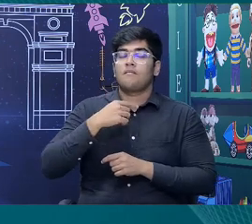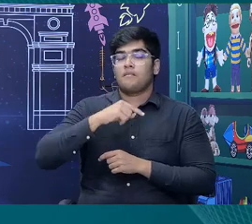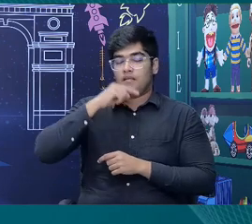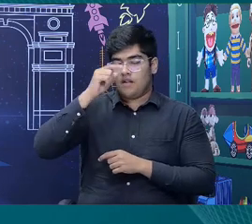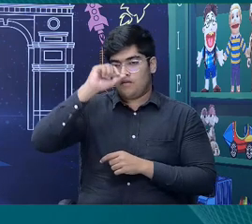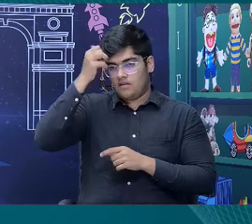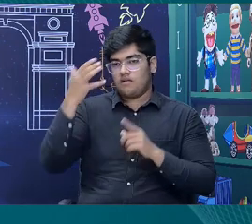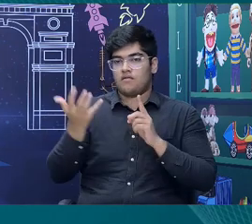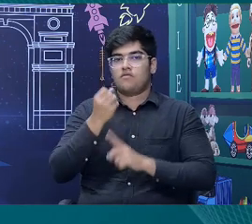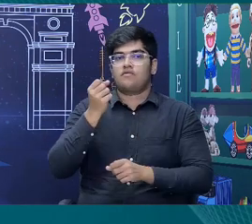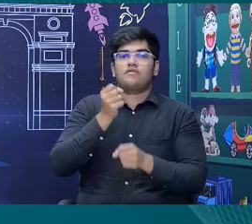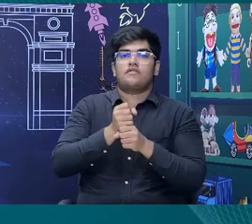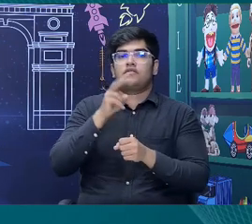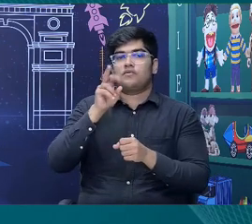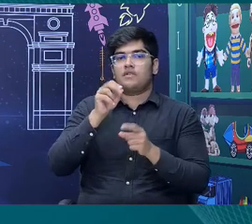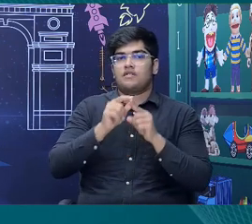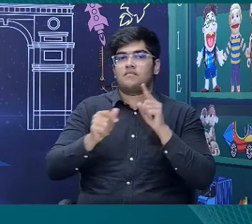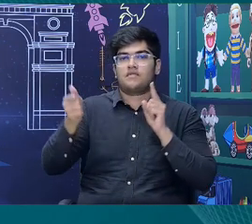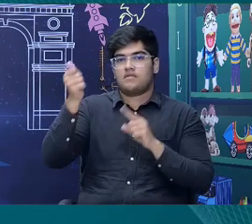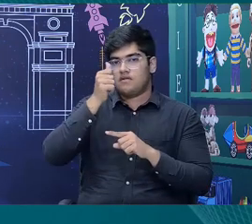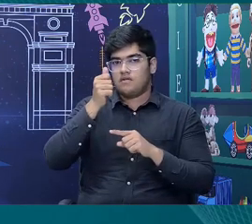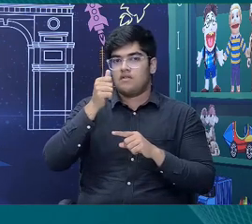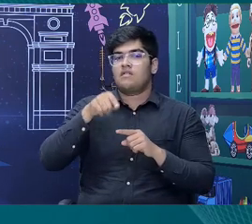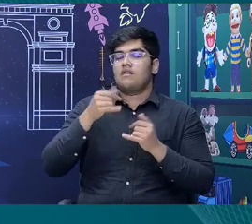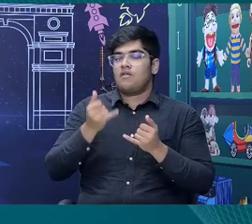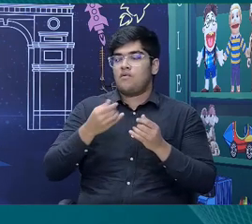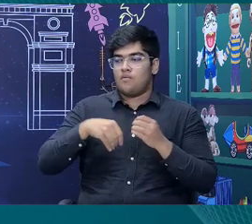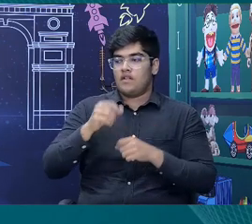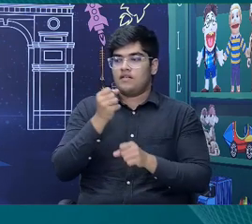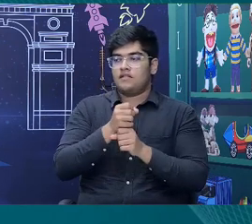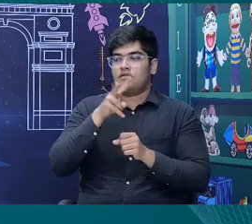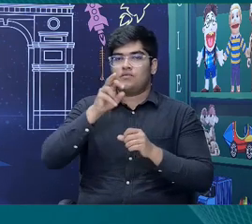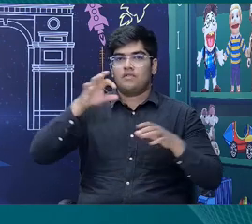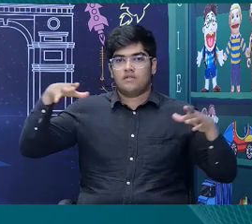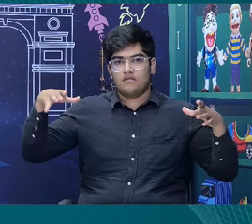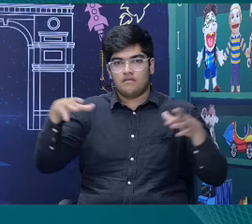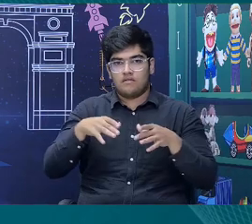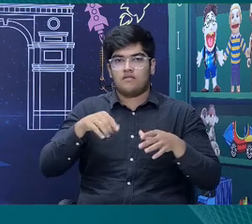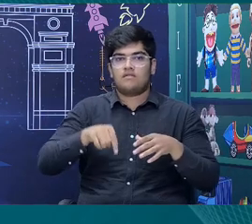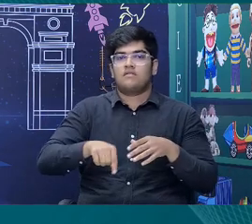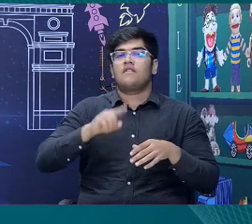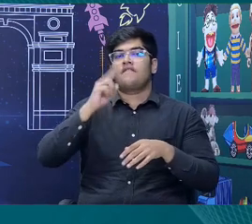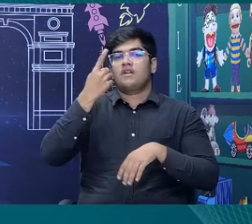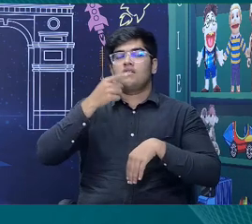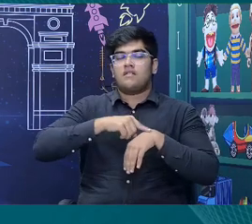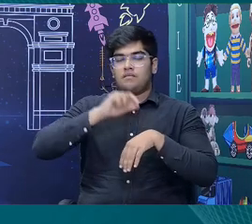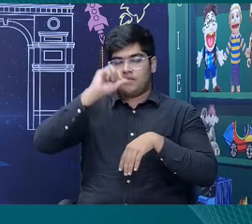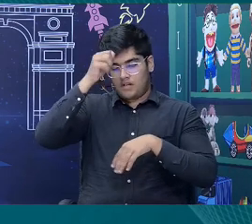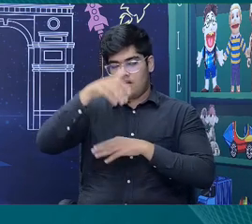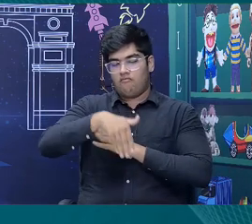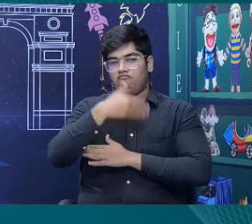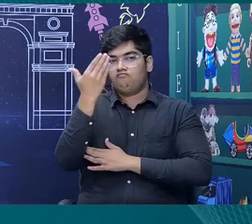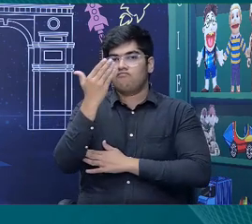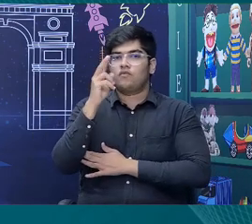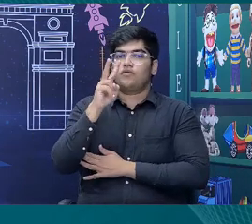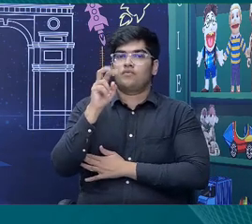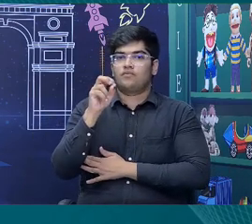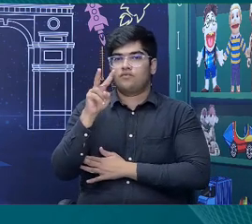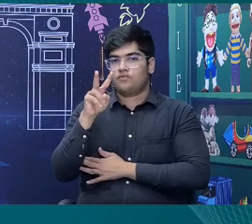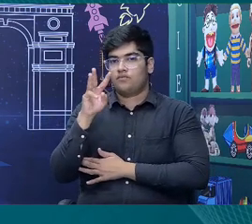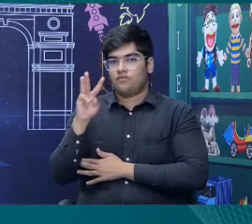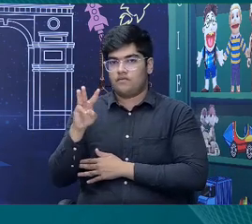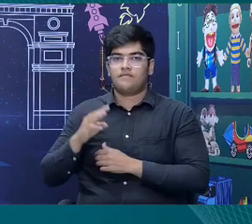इंडिया एज्यूम g20 प्रेसिडेंसी एंड विल कन्वीन द g20 लीडर समिट फॉर द फर्स्ट टाइम इन द कंट्री इन